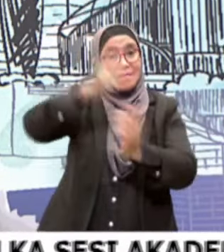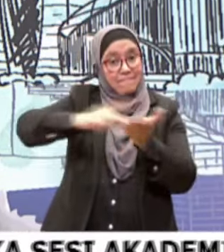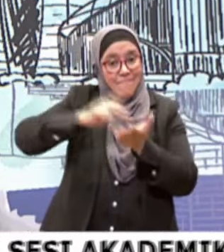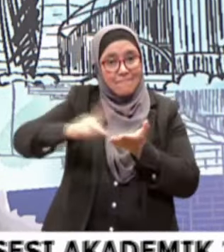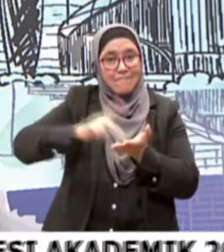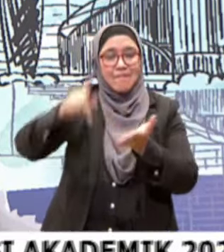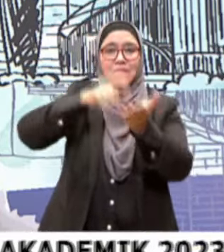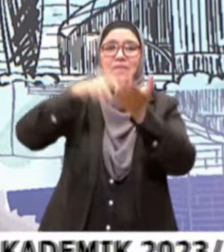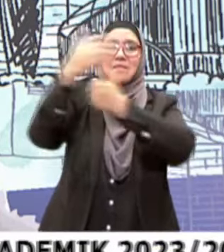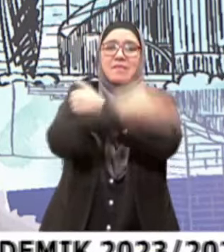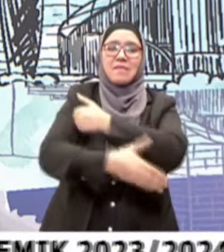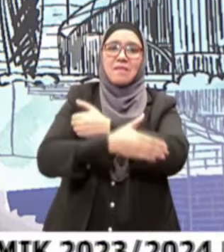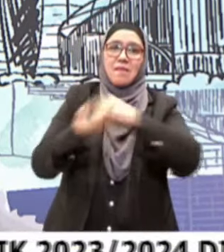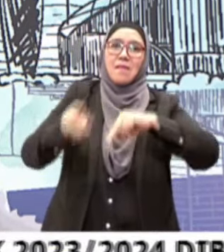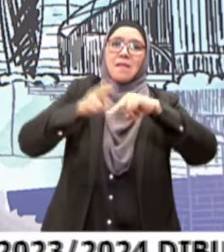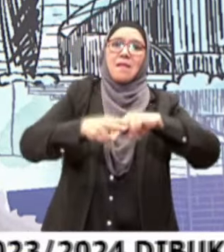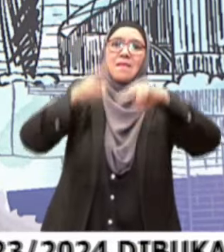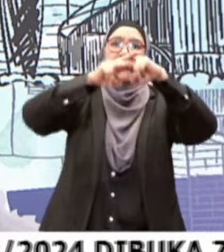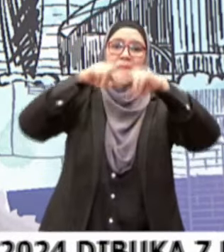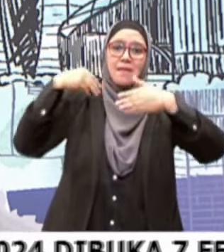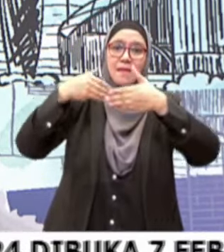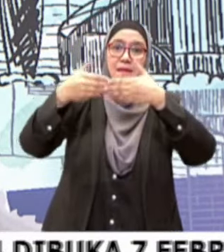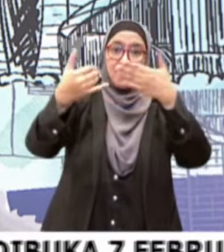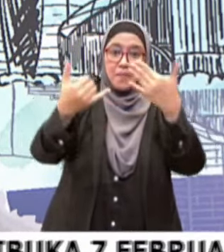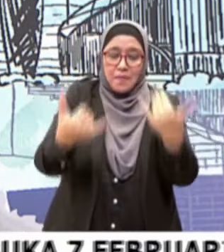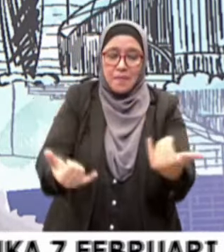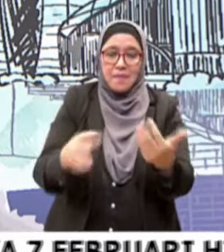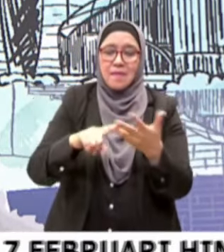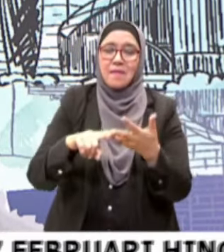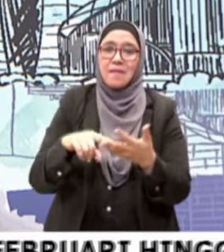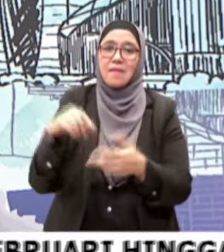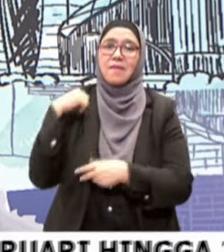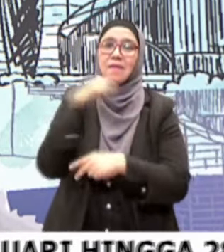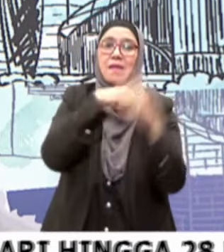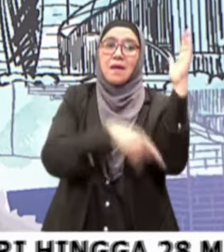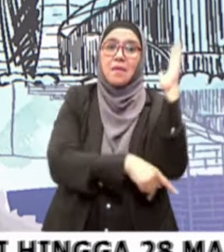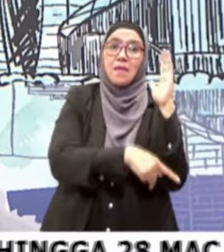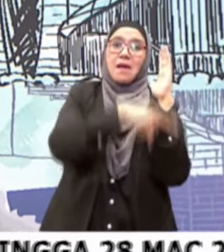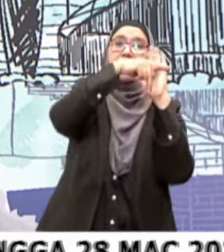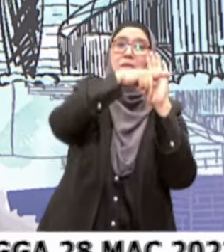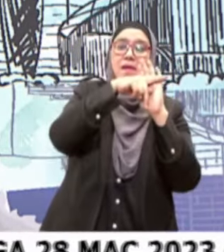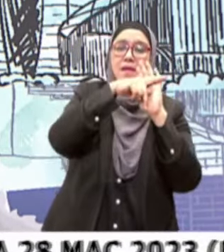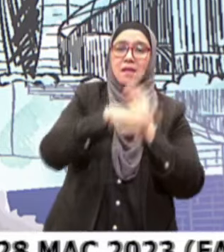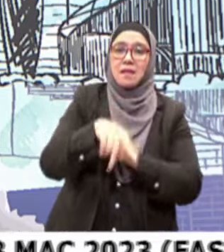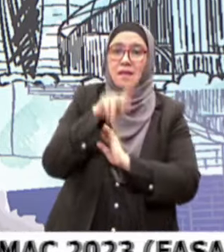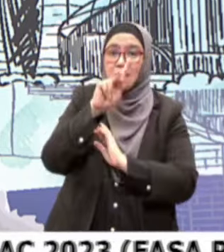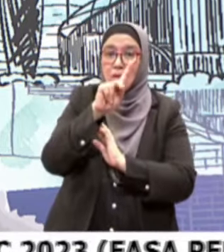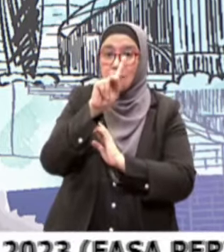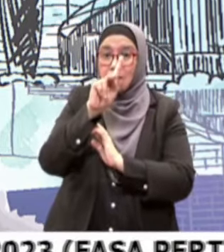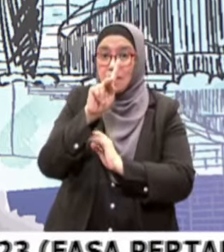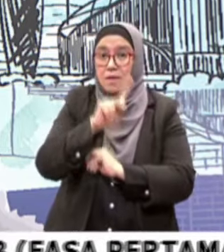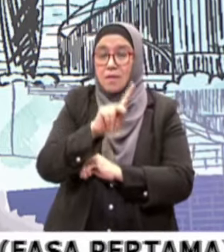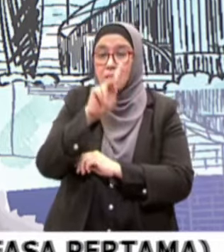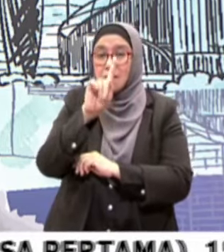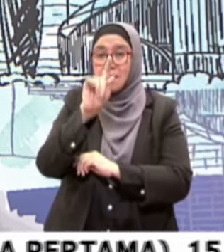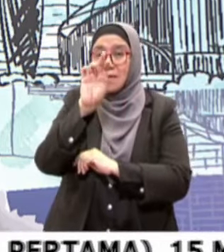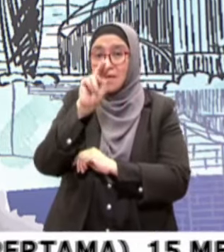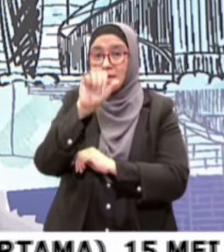dan seterusnya ahli paling menteri untuk menyatakan Apakah Bentuk bantuan yang telah